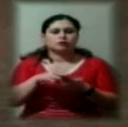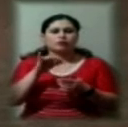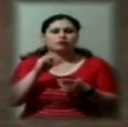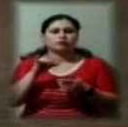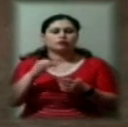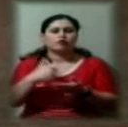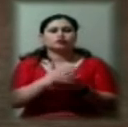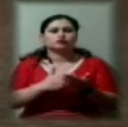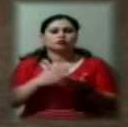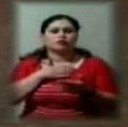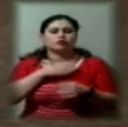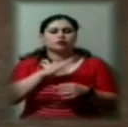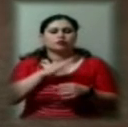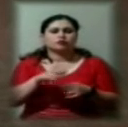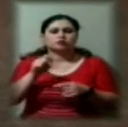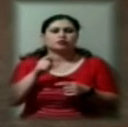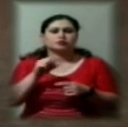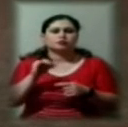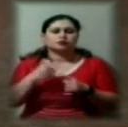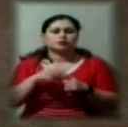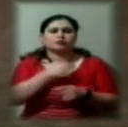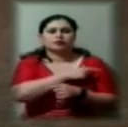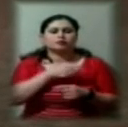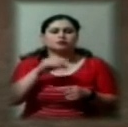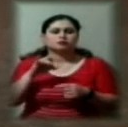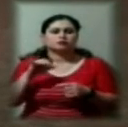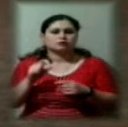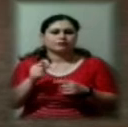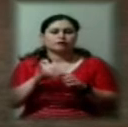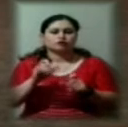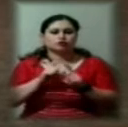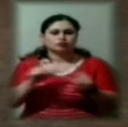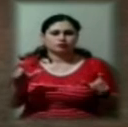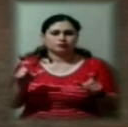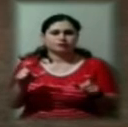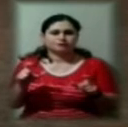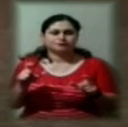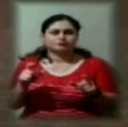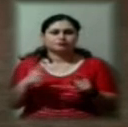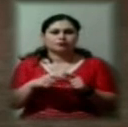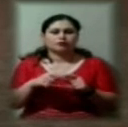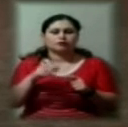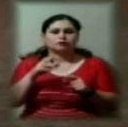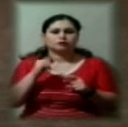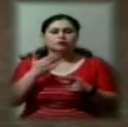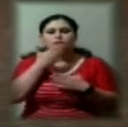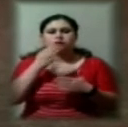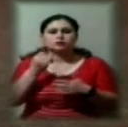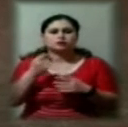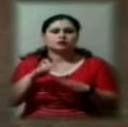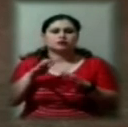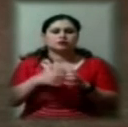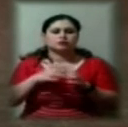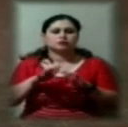дітей забезпеченням медицинської сестри в школі. На останній сесії міської ради